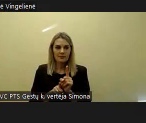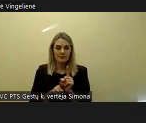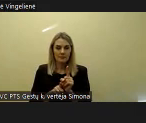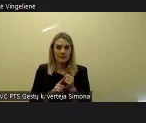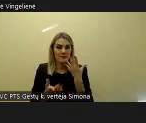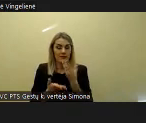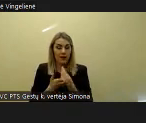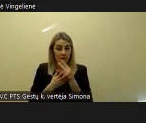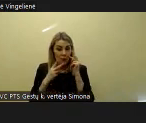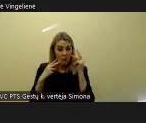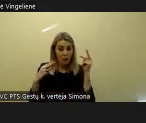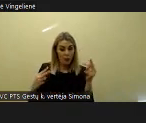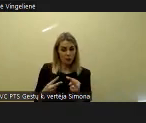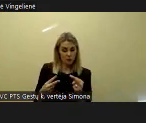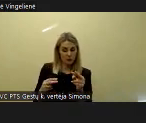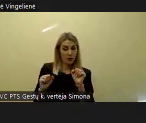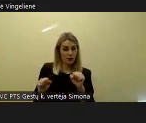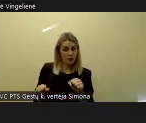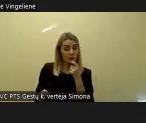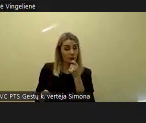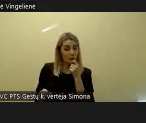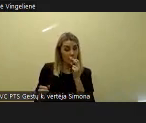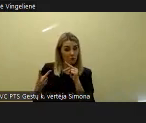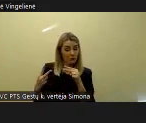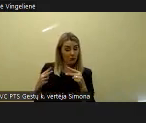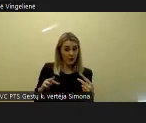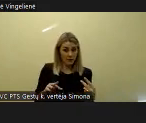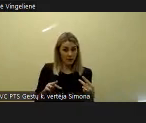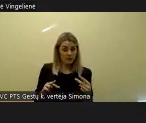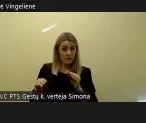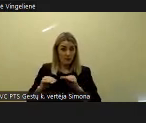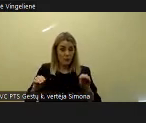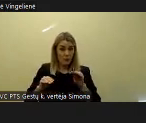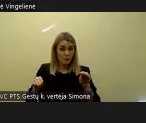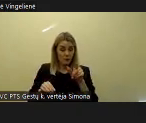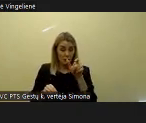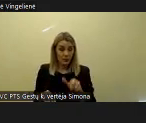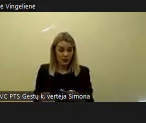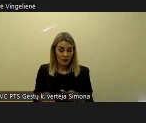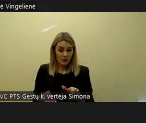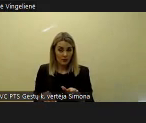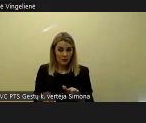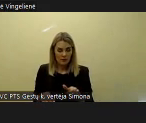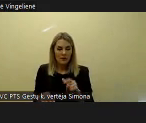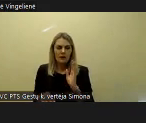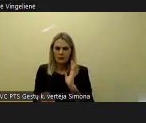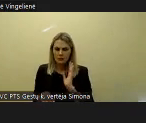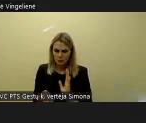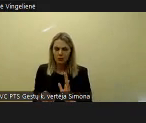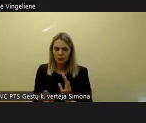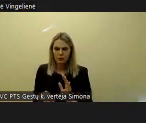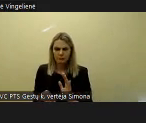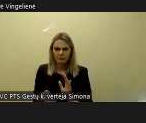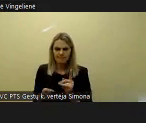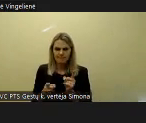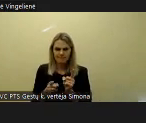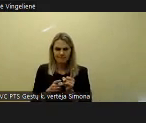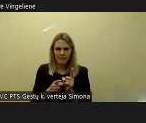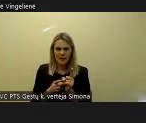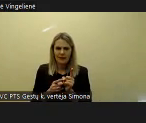ir kaip jie galėtų pakeisti tos požiūrius, kad jie taptų labiau tokie tarpdalykiniai